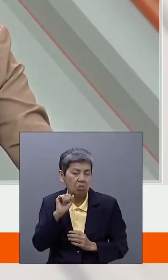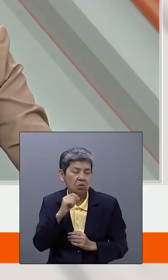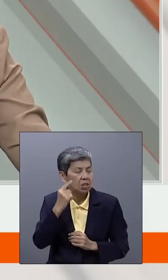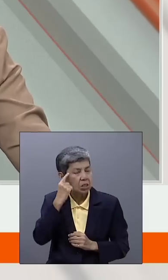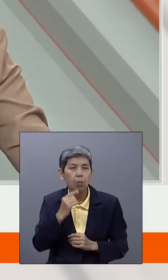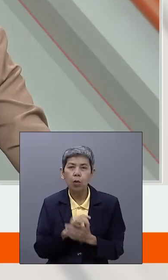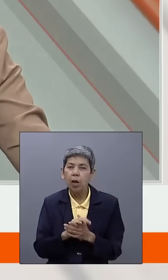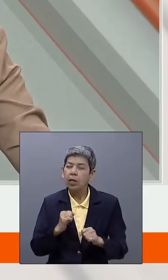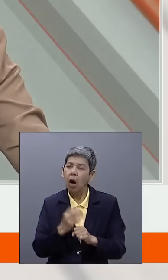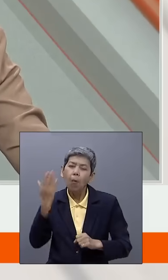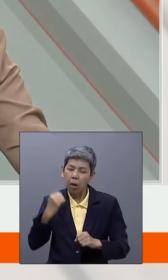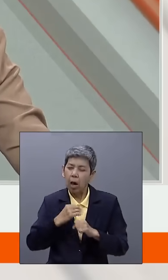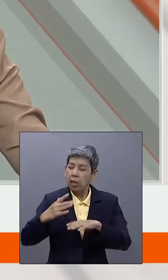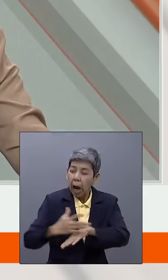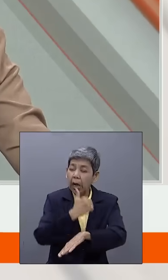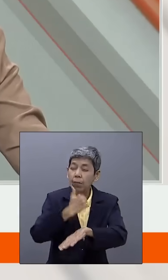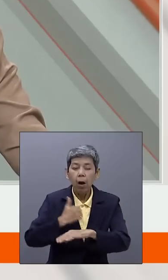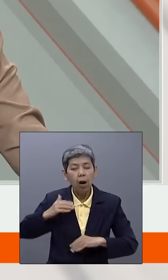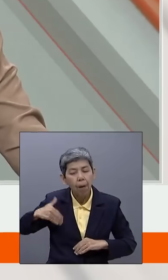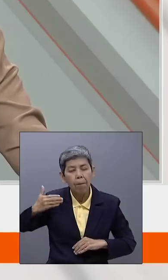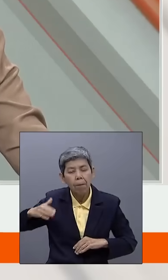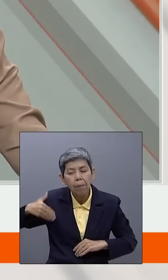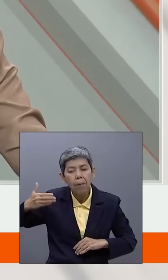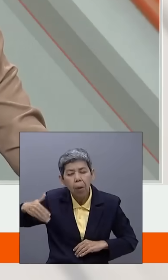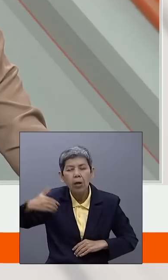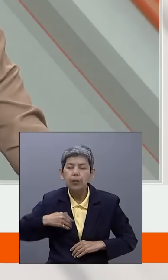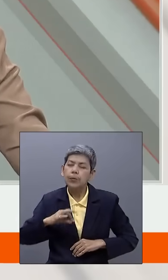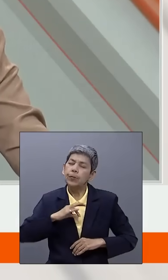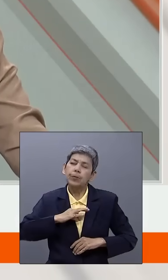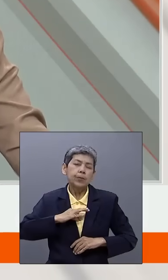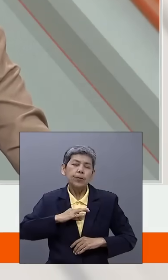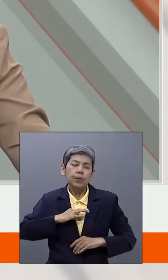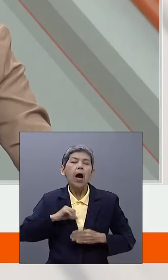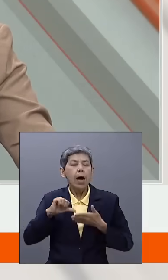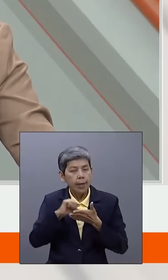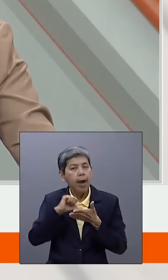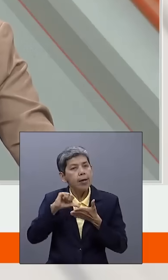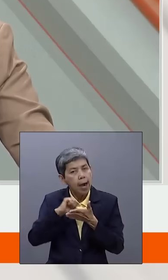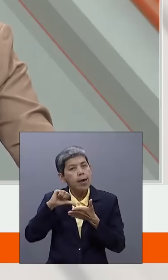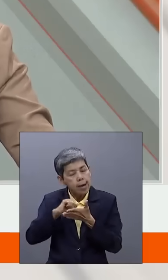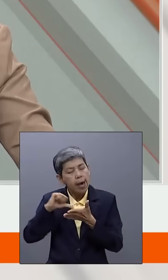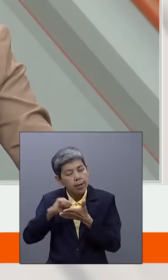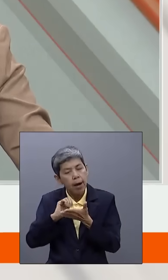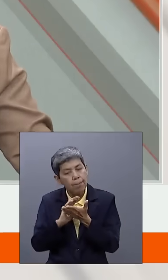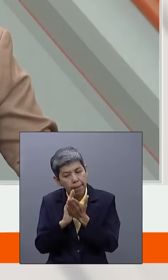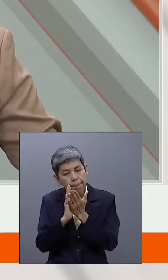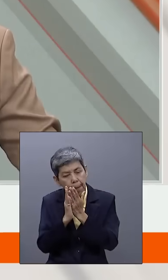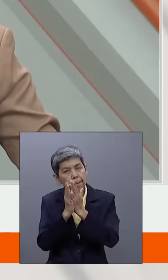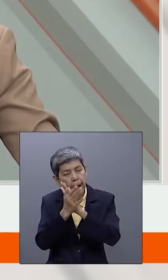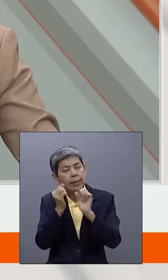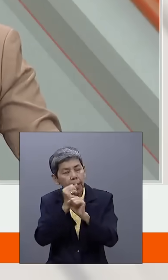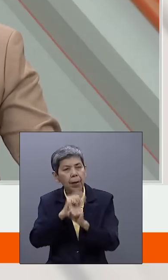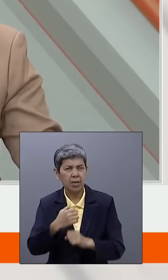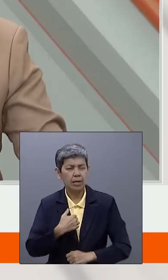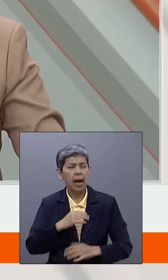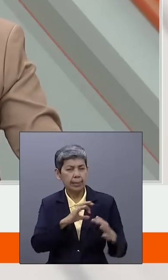การถอดบทเรียนในทางการเมืองเมื่อเวลาผ่านไปอะไรที่มันติดล็อกอยู่ก็อาจจะต้องหาทางเพื่อที่จะคลายล็อกทีนี้ก็เลยมี